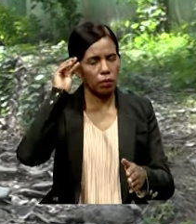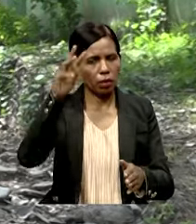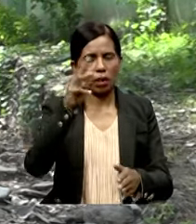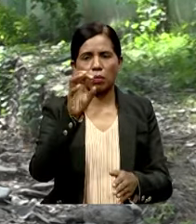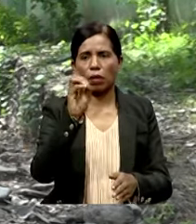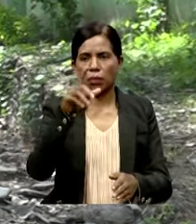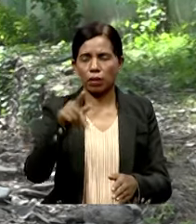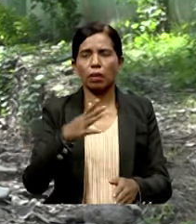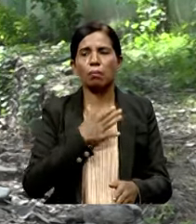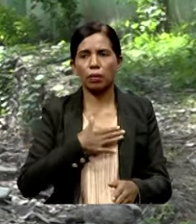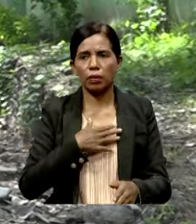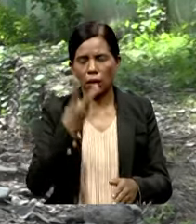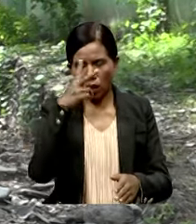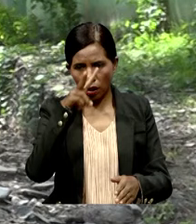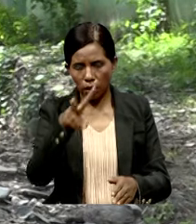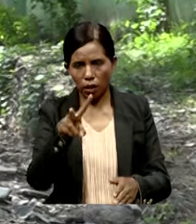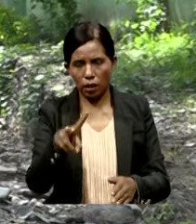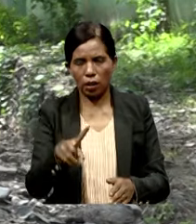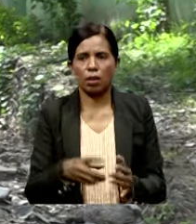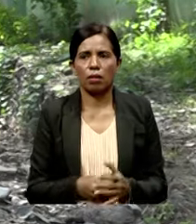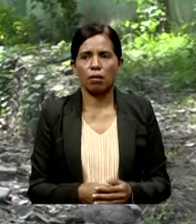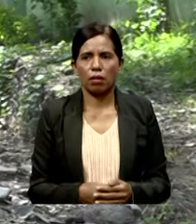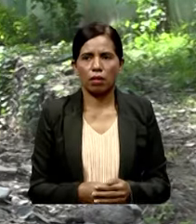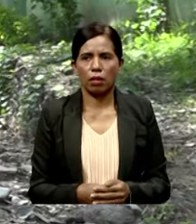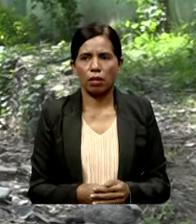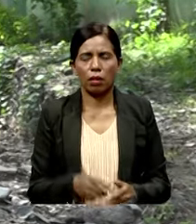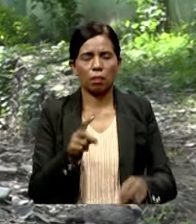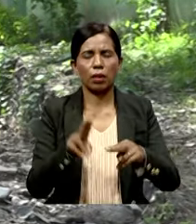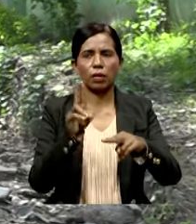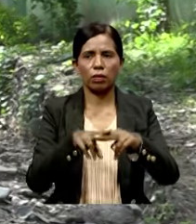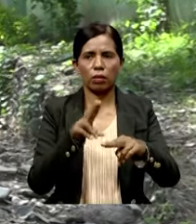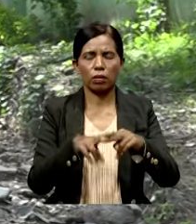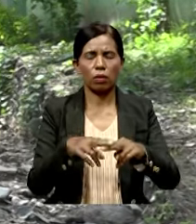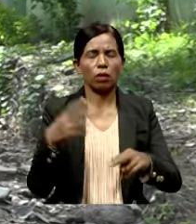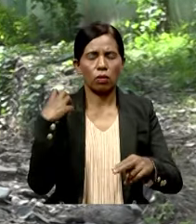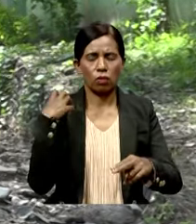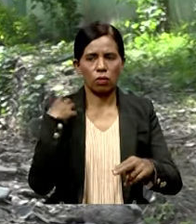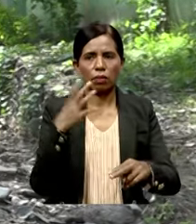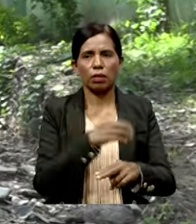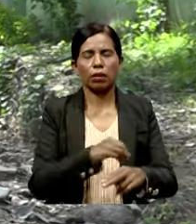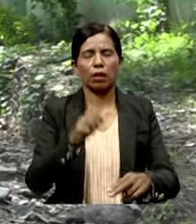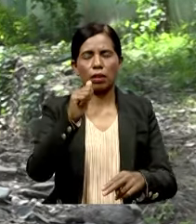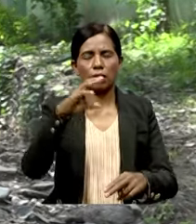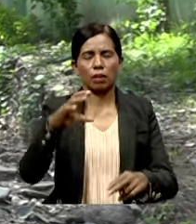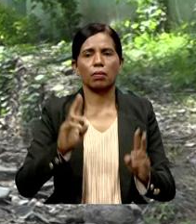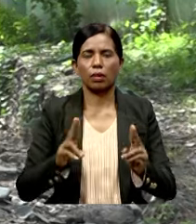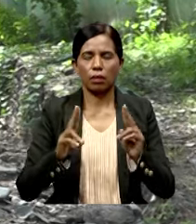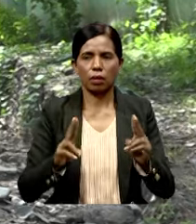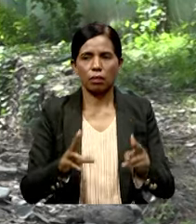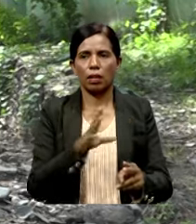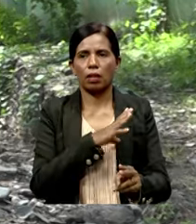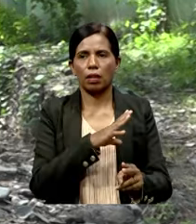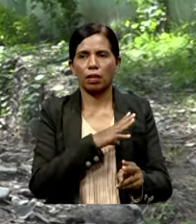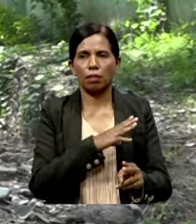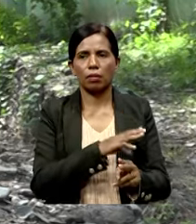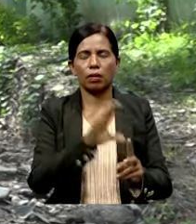surne favor botre tun me hare hare dereita tun me ne label tur jese kantor laran ba pesa se maliren tia e de pois hein maksurat te